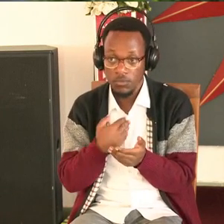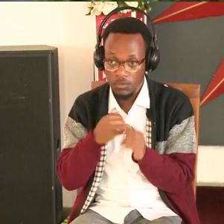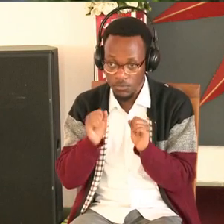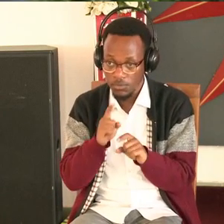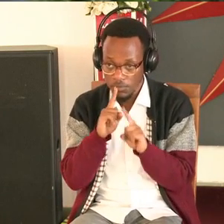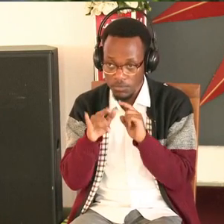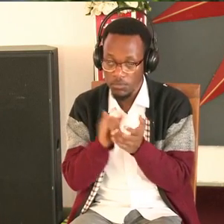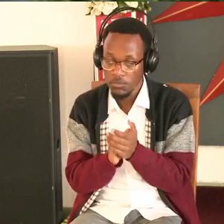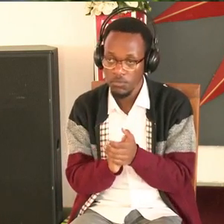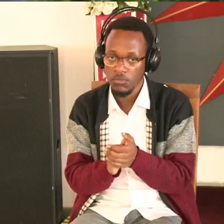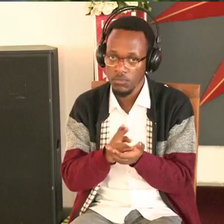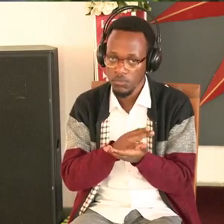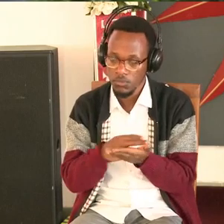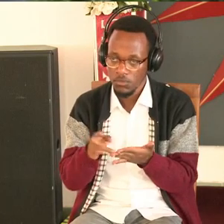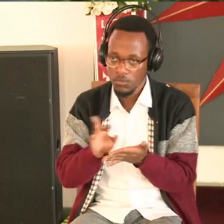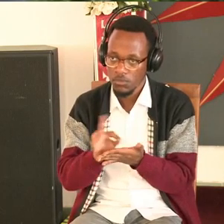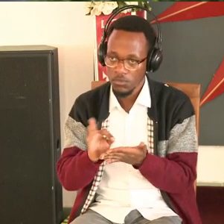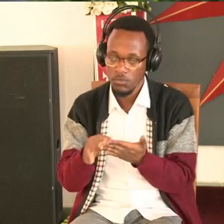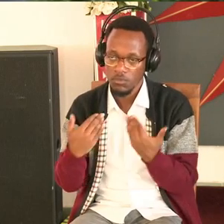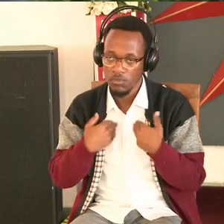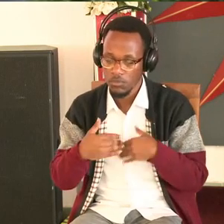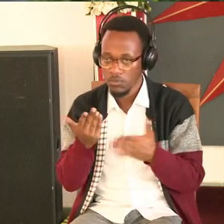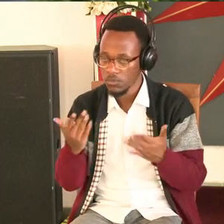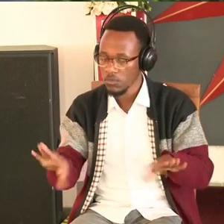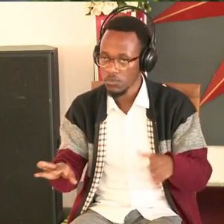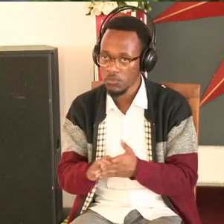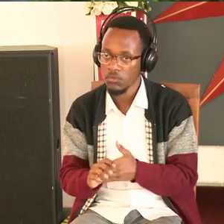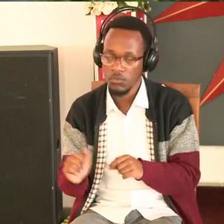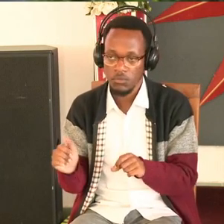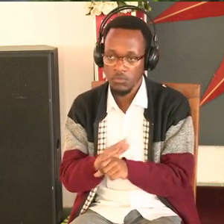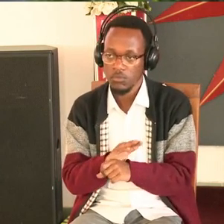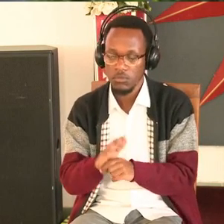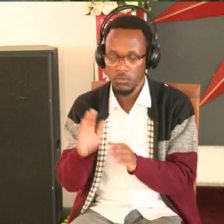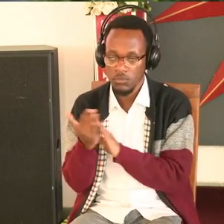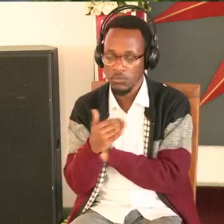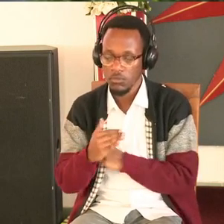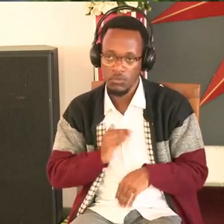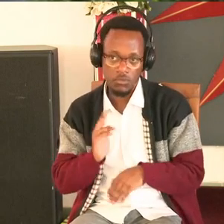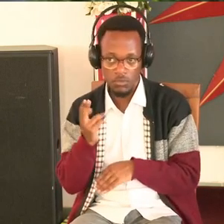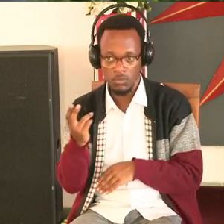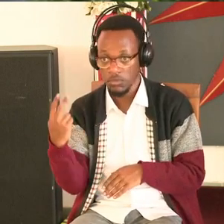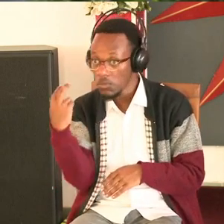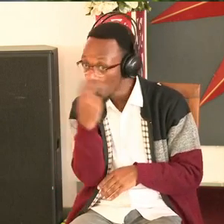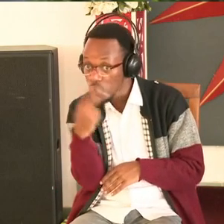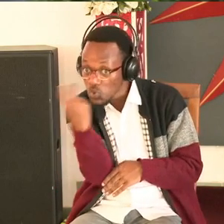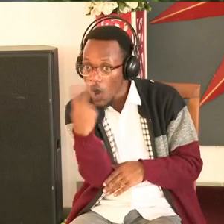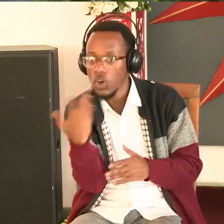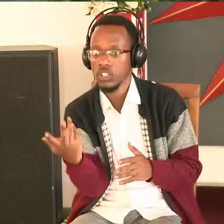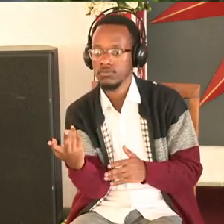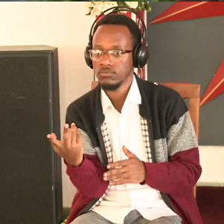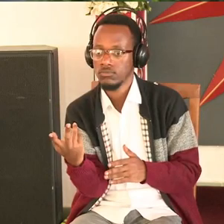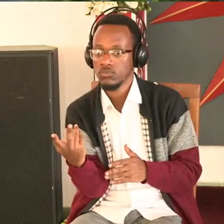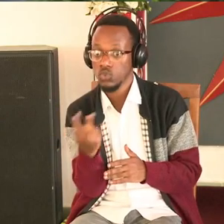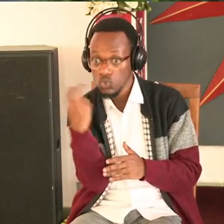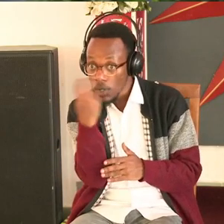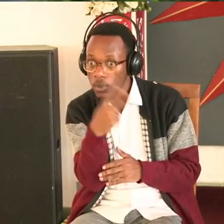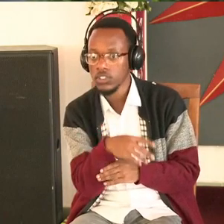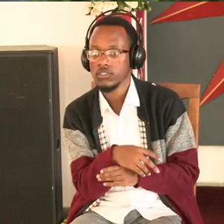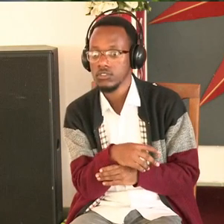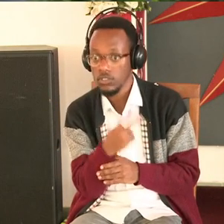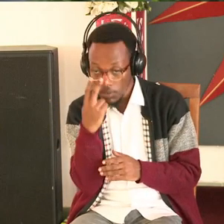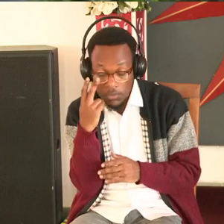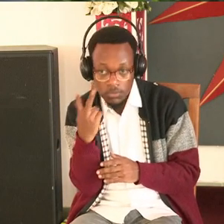tuti ibi byanditswe bisohoye imbere y'amaso yacu. Frères et sœurs,